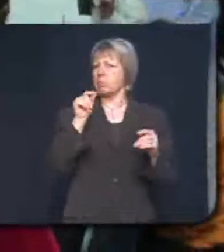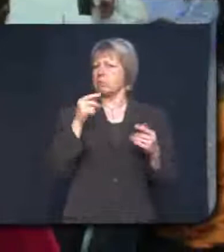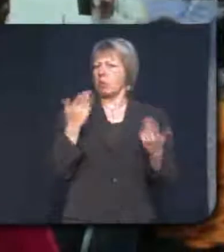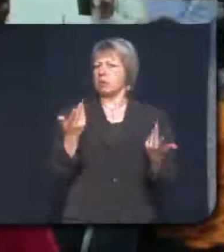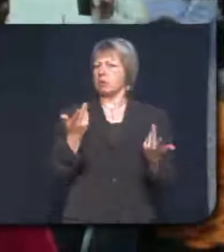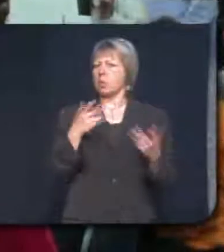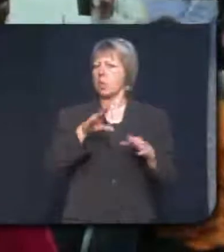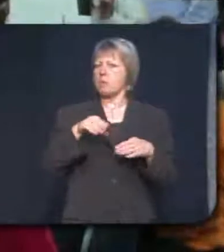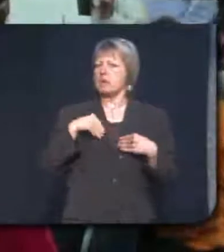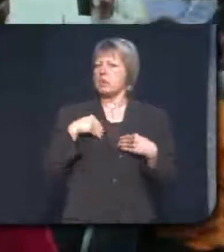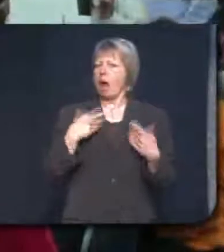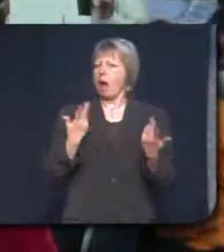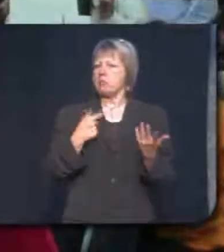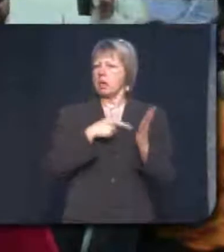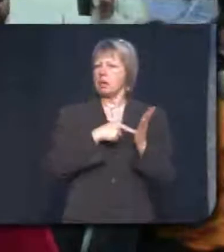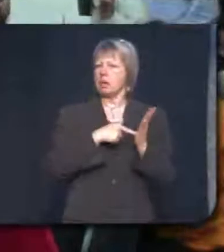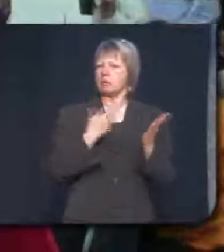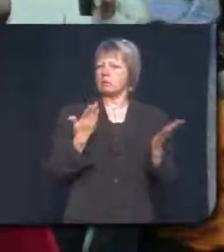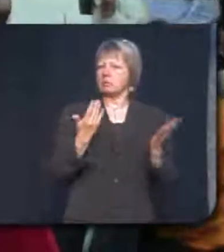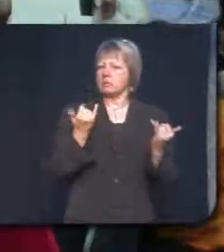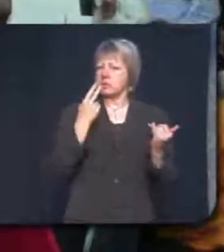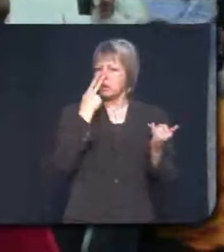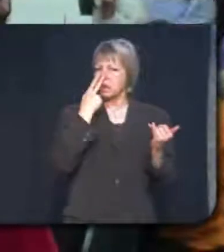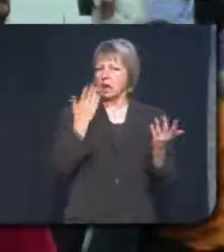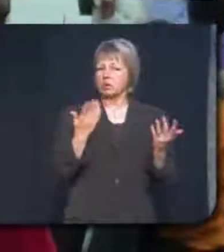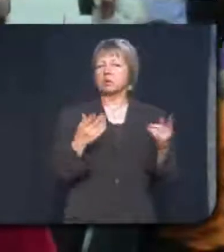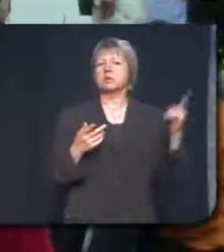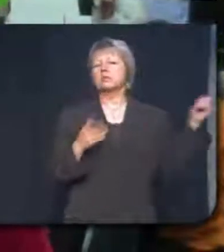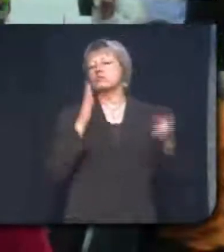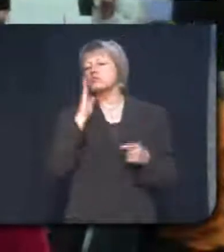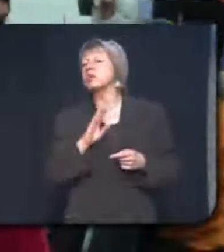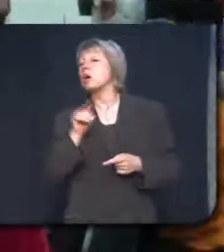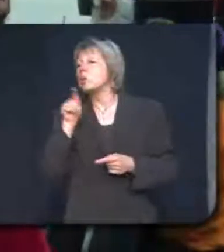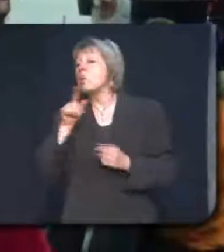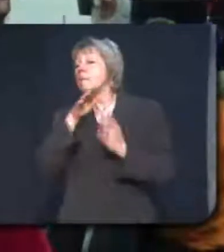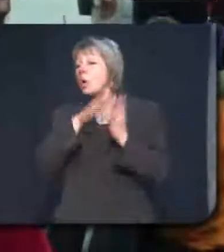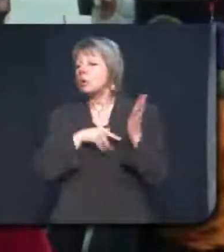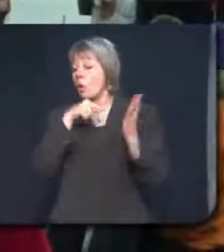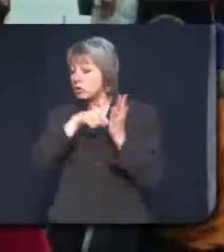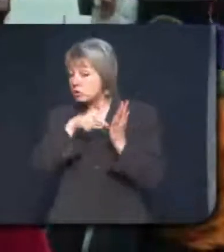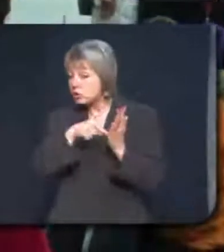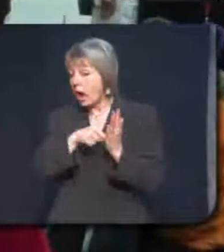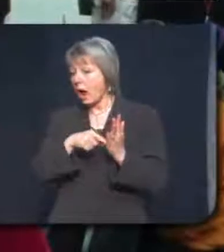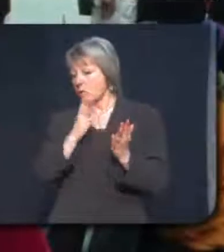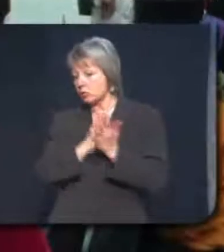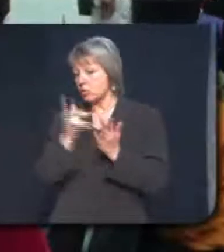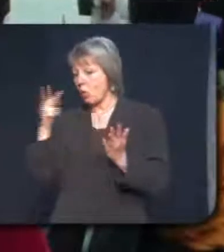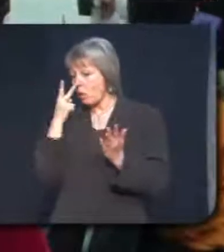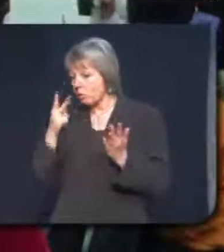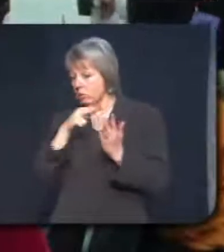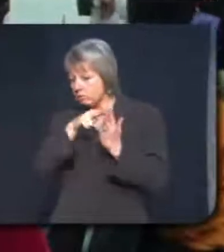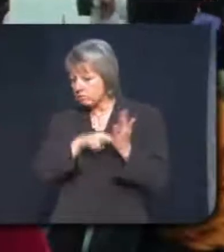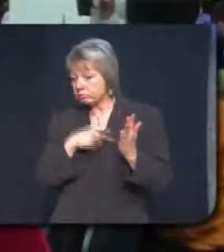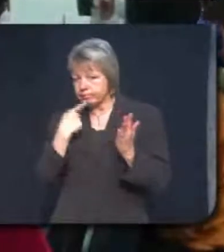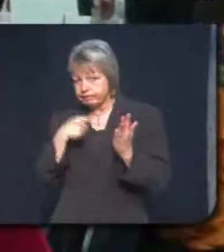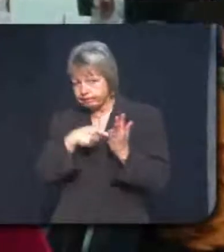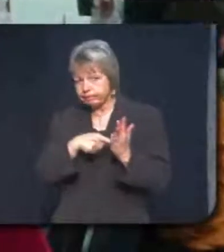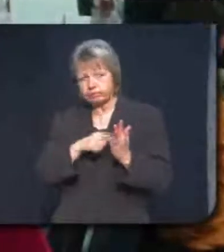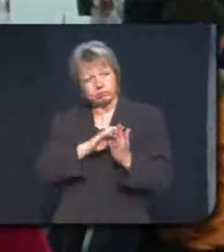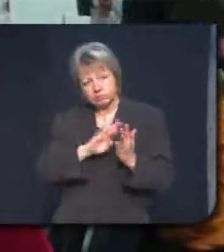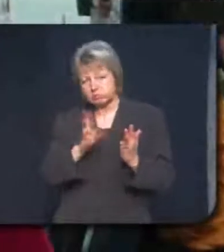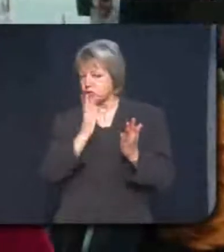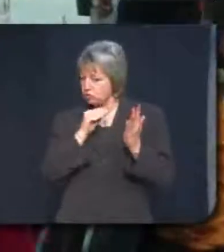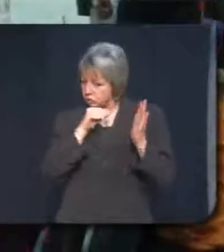übernehmen deswegen möchte ich wissen ob du noch zur Abstimmung steht bitte lies im Protokoll nach meine Leute haben einen Protokoll nachgelesen haben mir anderes